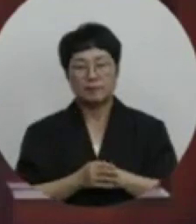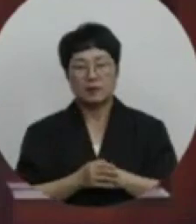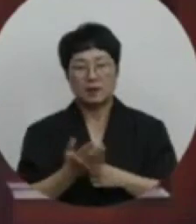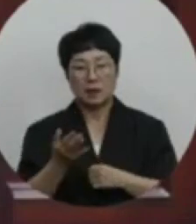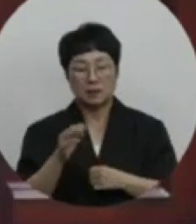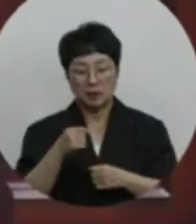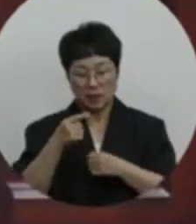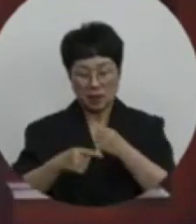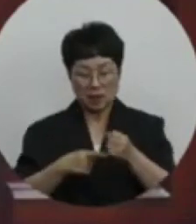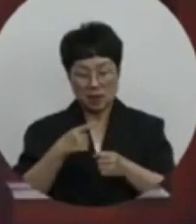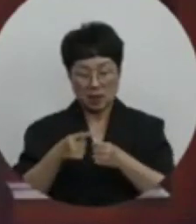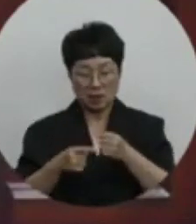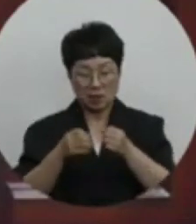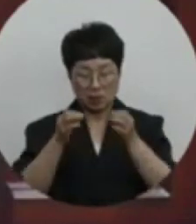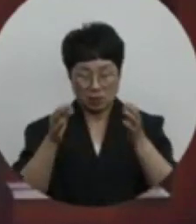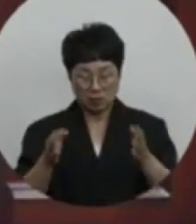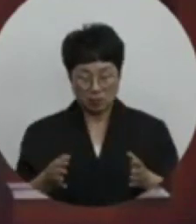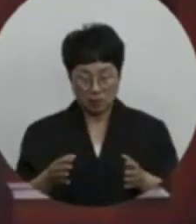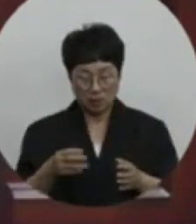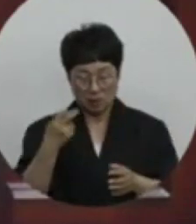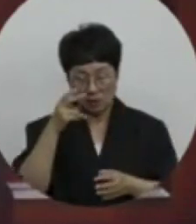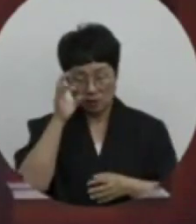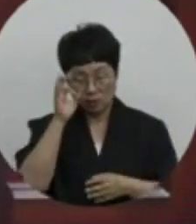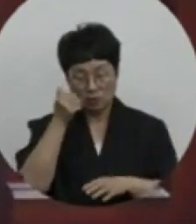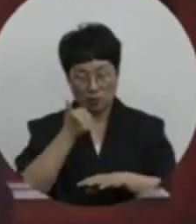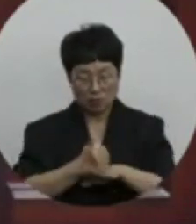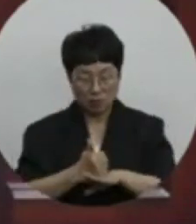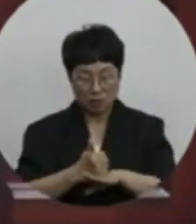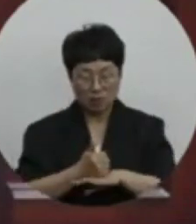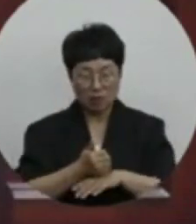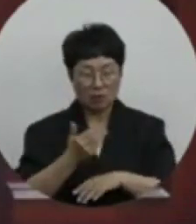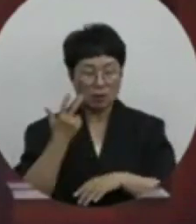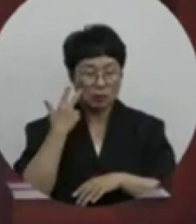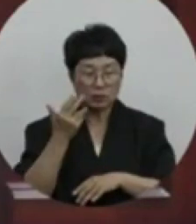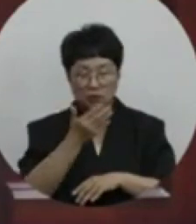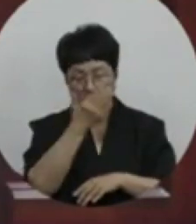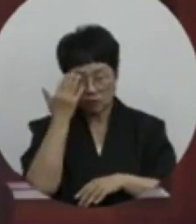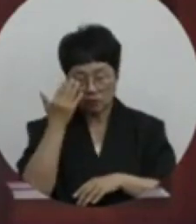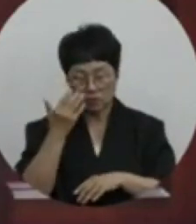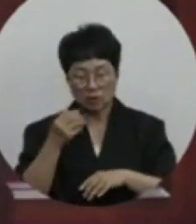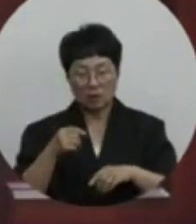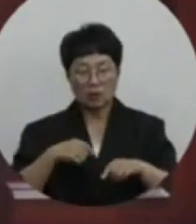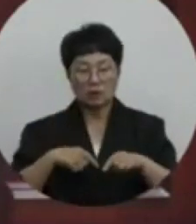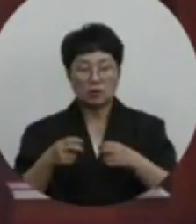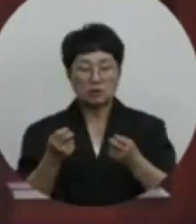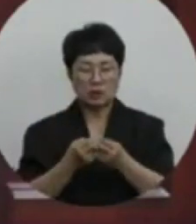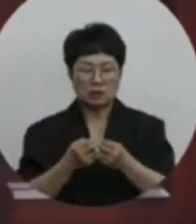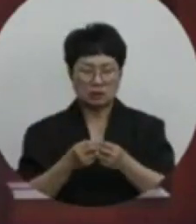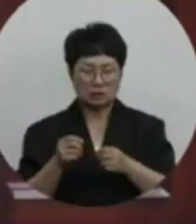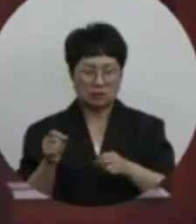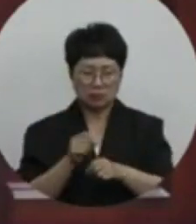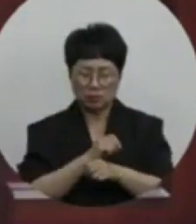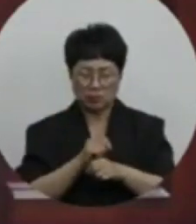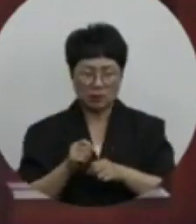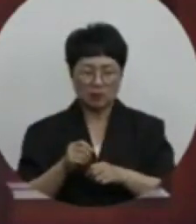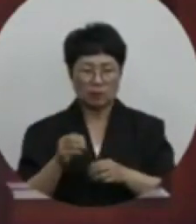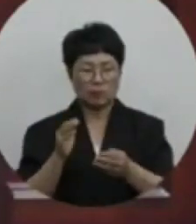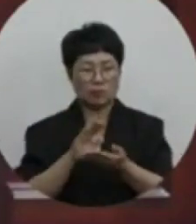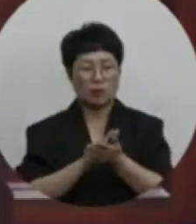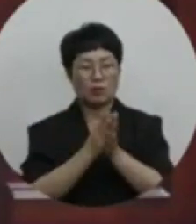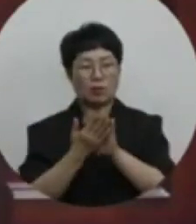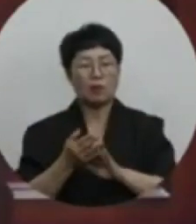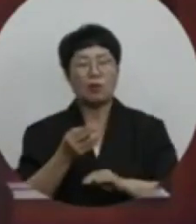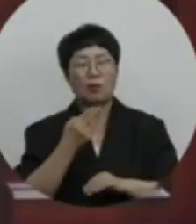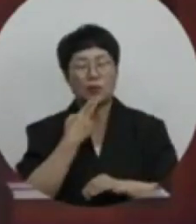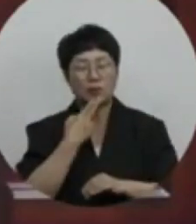그러나 1년여가 지난 지금 여주시 청년 정책에는 뚜렷한 변화가 없기에 청년 친화도시 조성에 관한